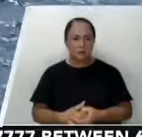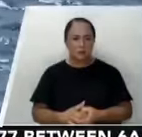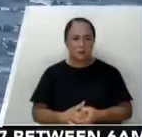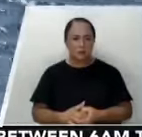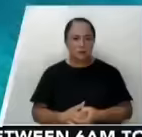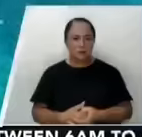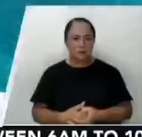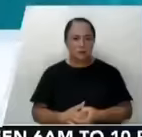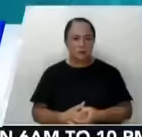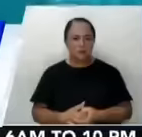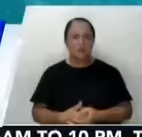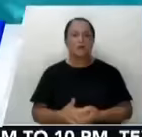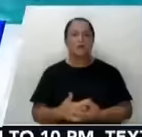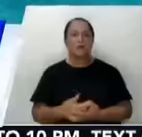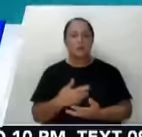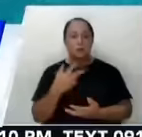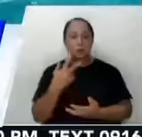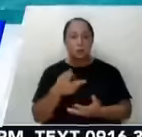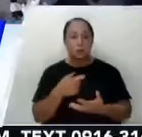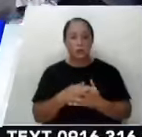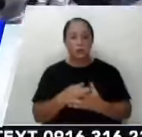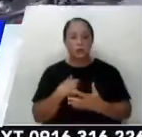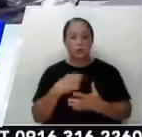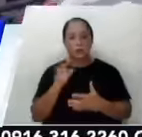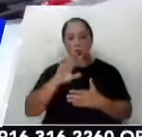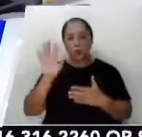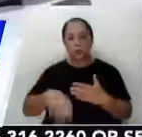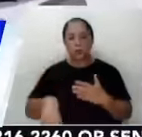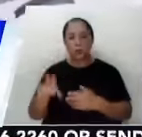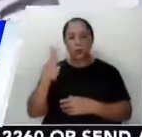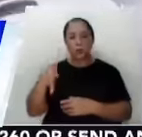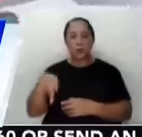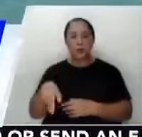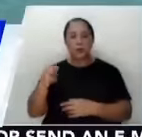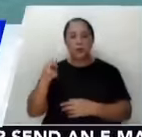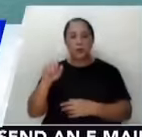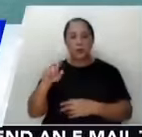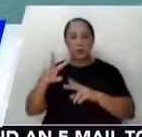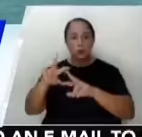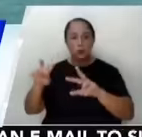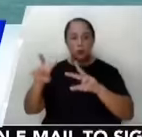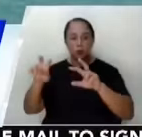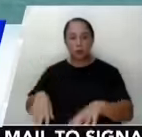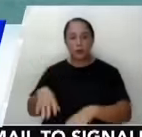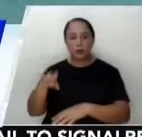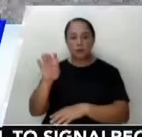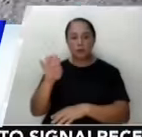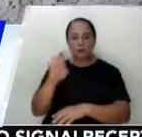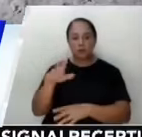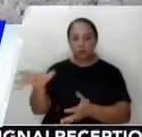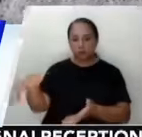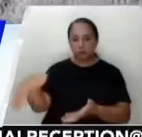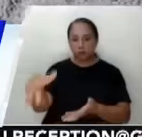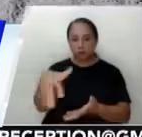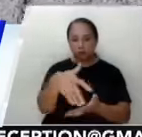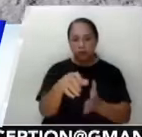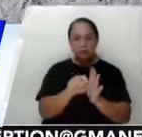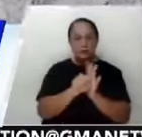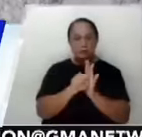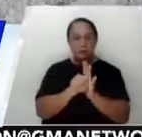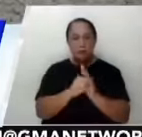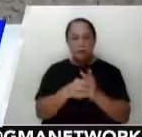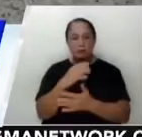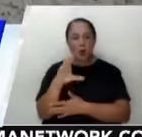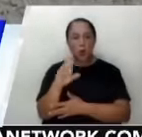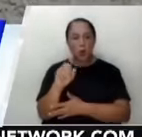Sa kabila niyan, nakumpleto ng UP Marine Researchers at BFAR ang mga pagkolekta ng mga sample ng mga coral sa Sandy